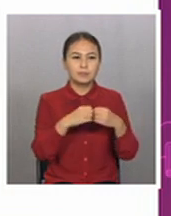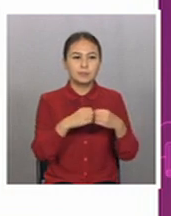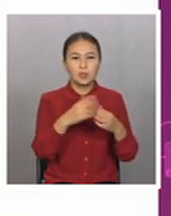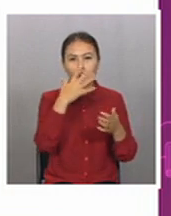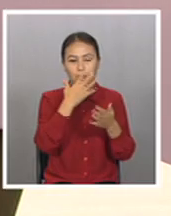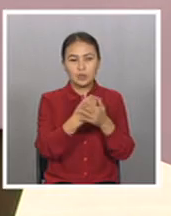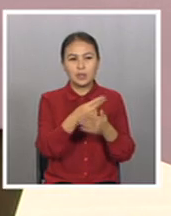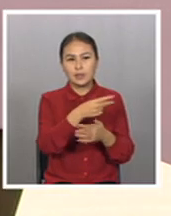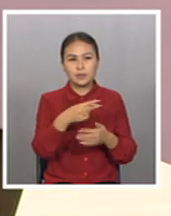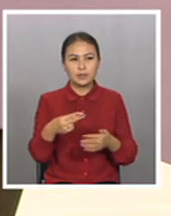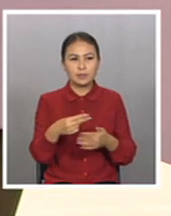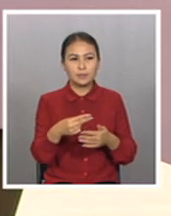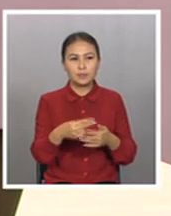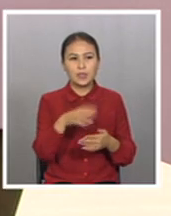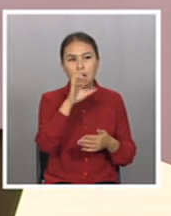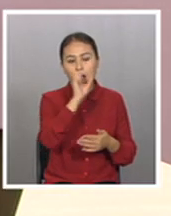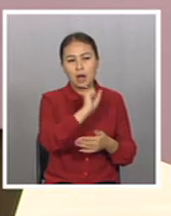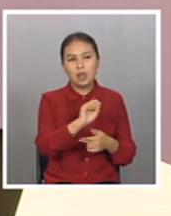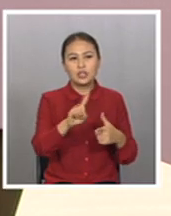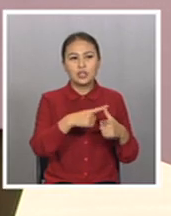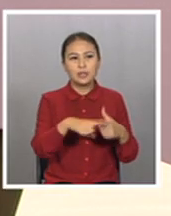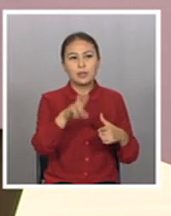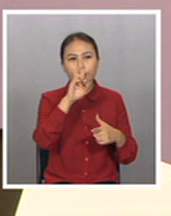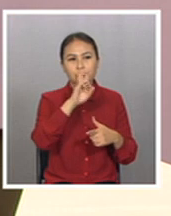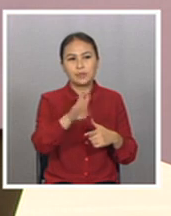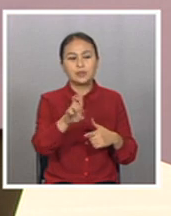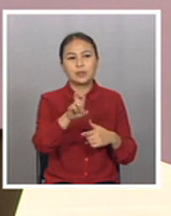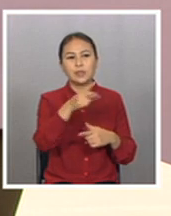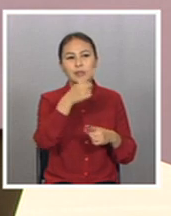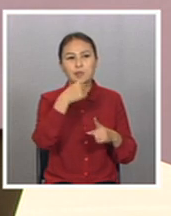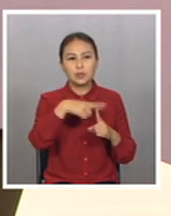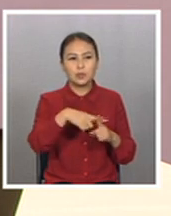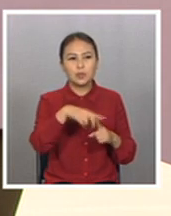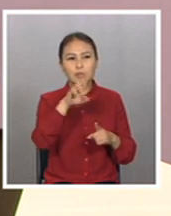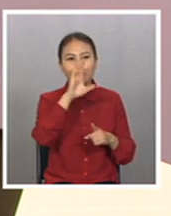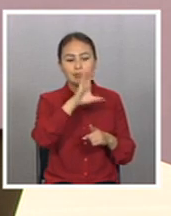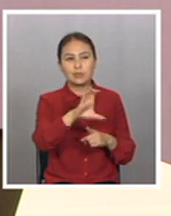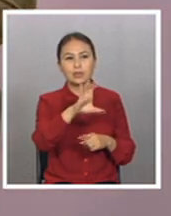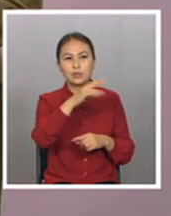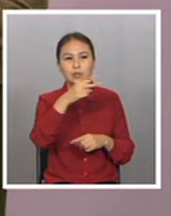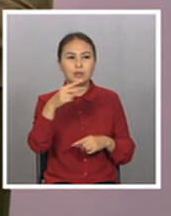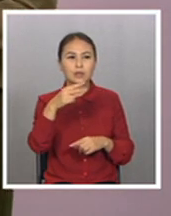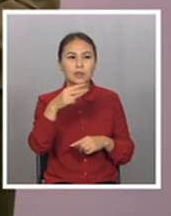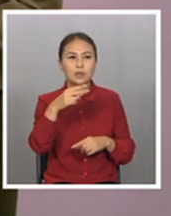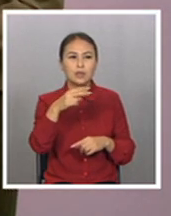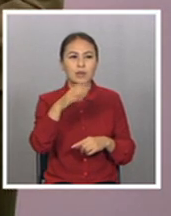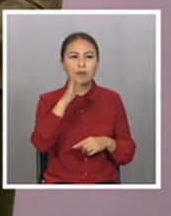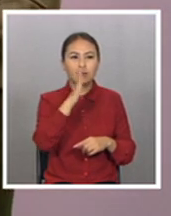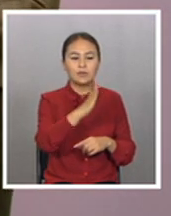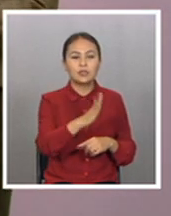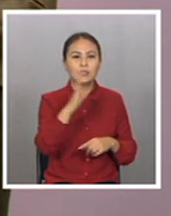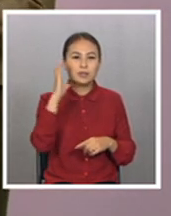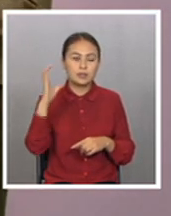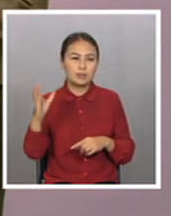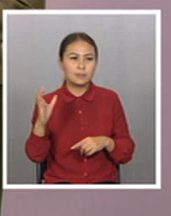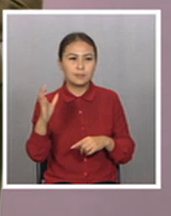өзара тең. А және В жиынының қиылысуы мен С жиынының қиылысуы, В және С